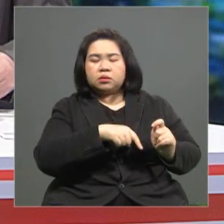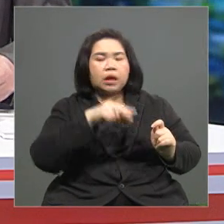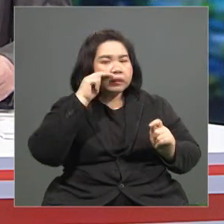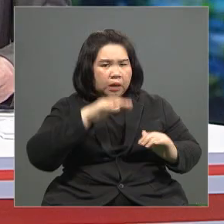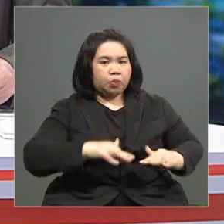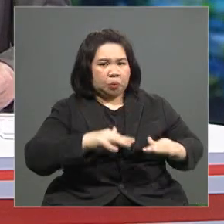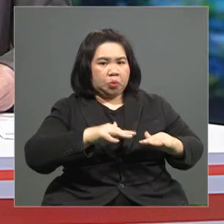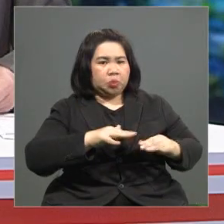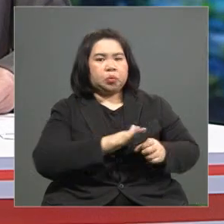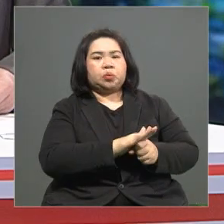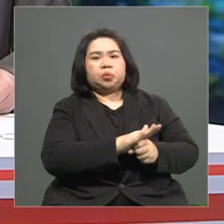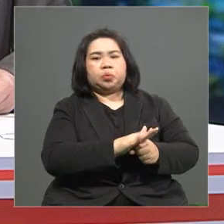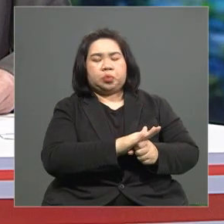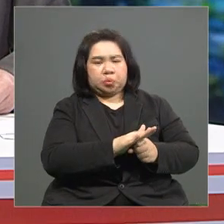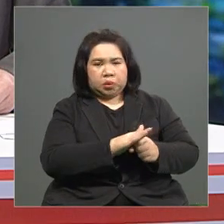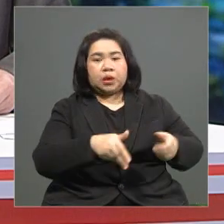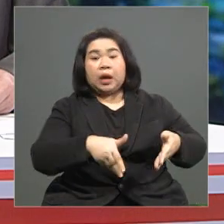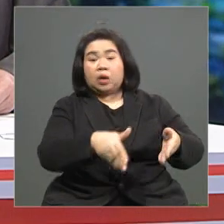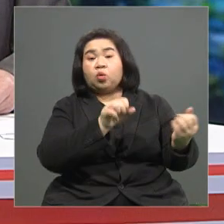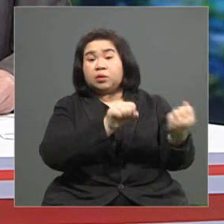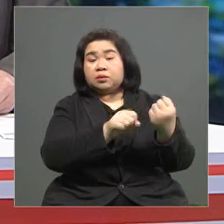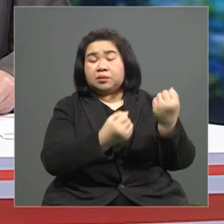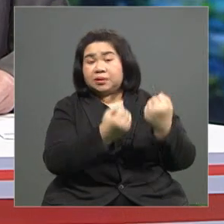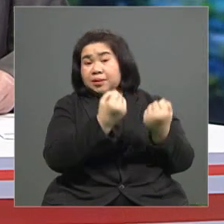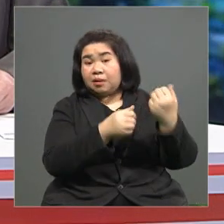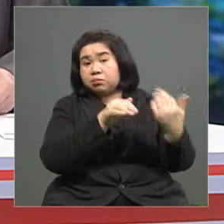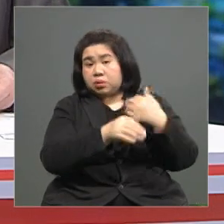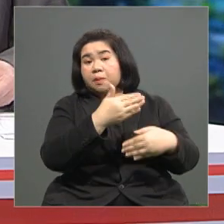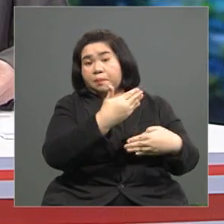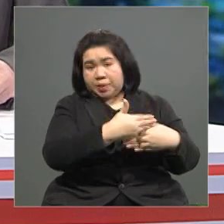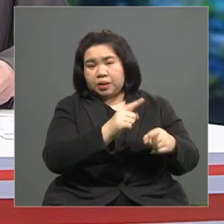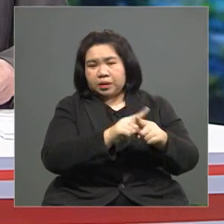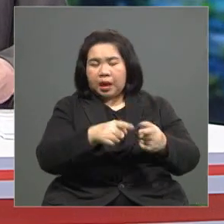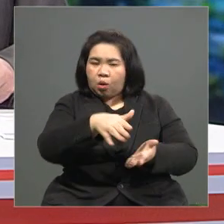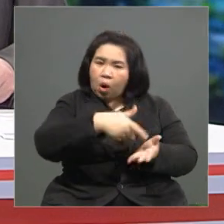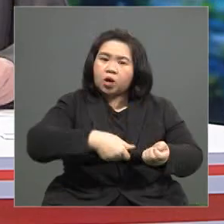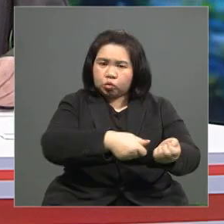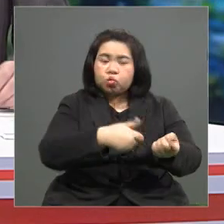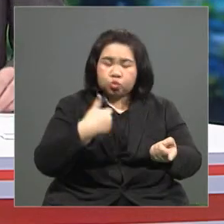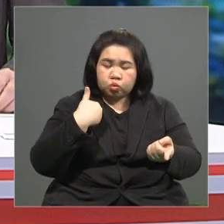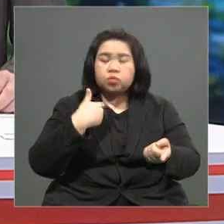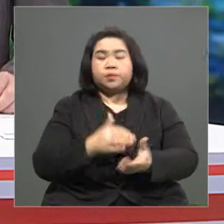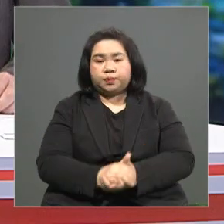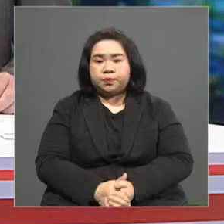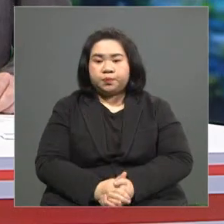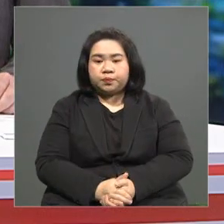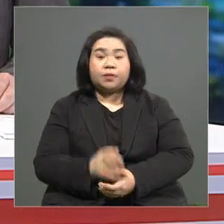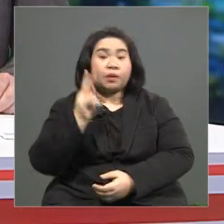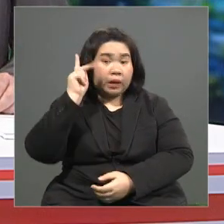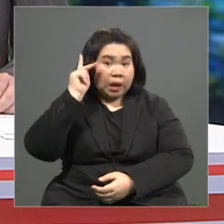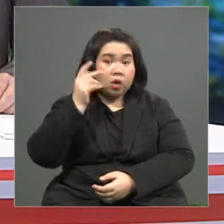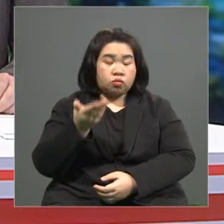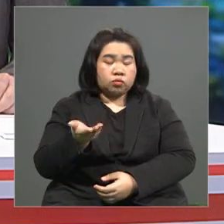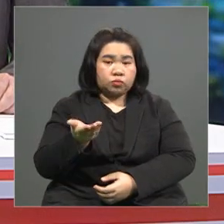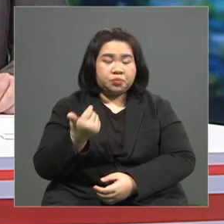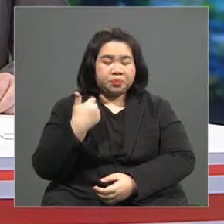จต้องปิดการจราจรที่เราบอกไปเมื่อสักครู่นี้บางพื้นที่ตอนนี้เริ่มทำความสะอาดแล้วหลังจากน้ำลดนะครับไปติดตามบรรยากาศครับจากคุณ